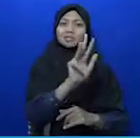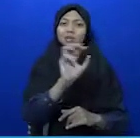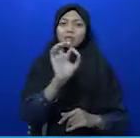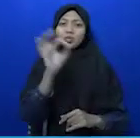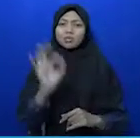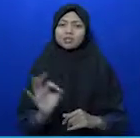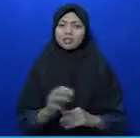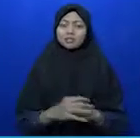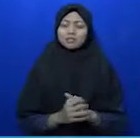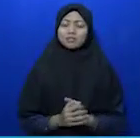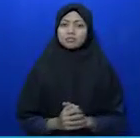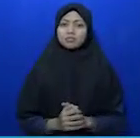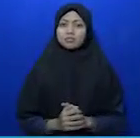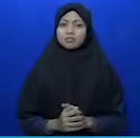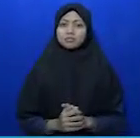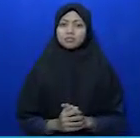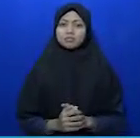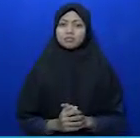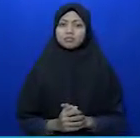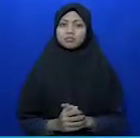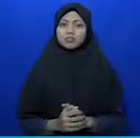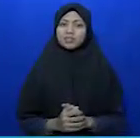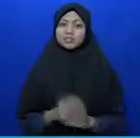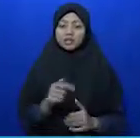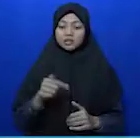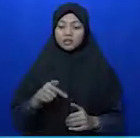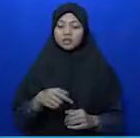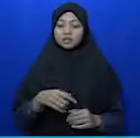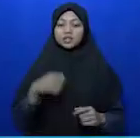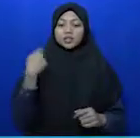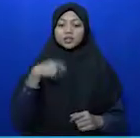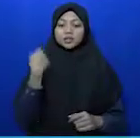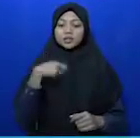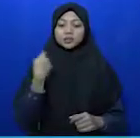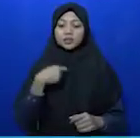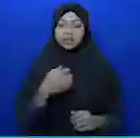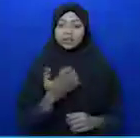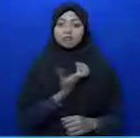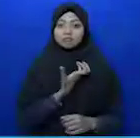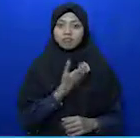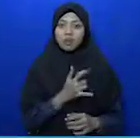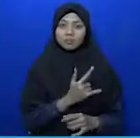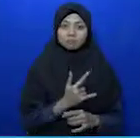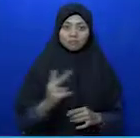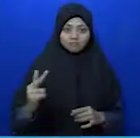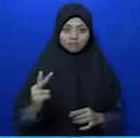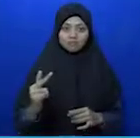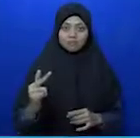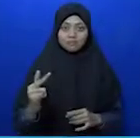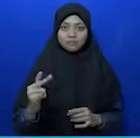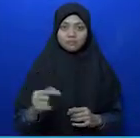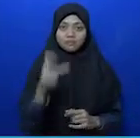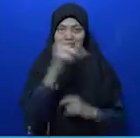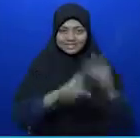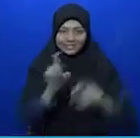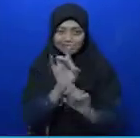saya, McMoran selalu ingin mempertahankan dia sahamnya 90% tadi dengan berbagai cara.